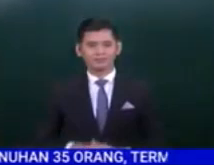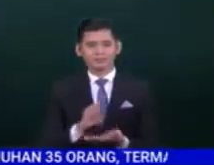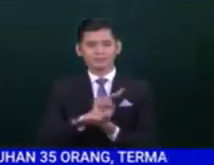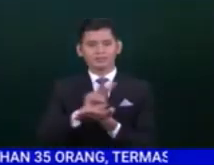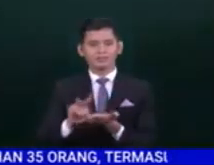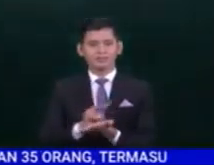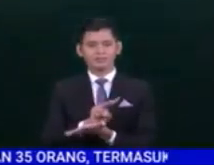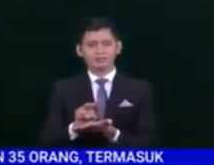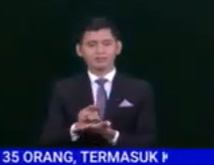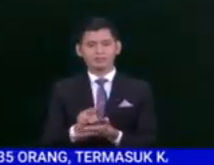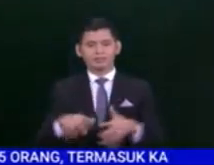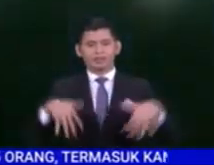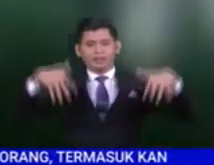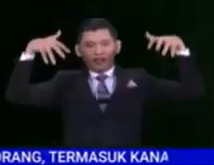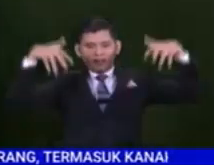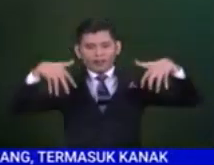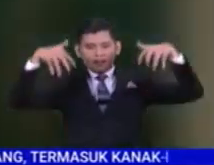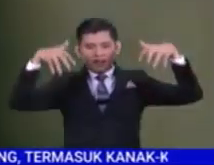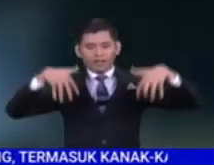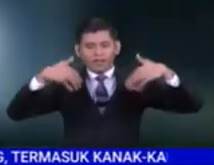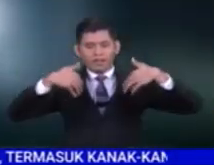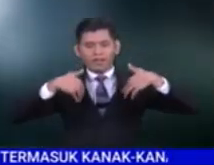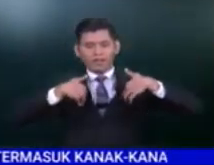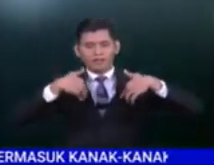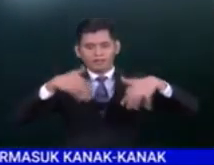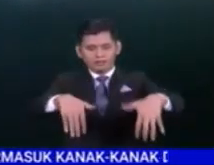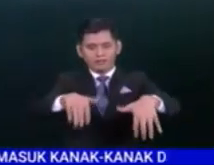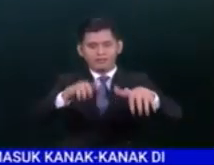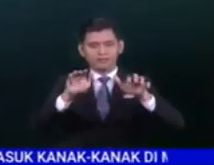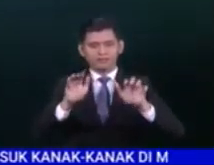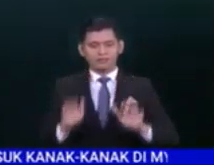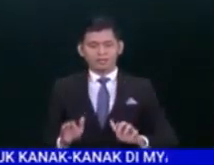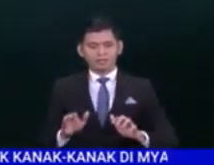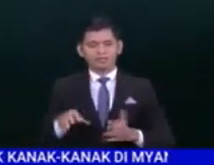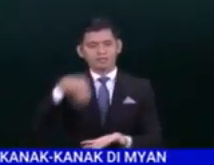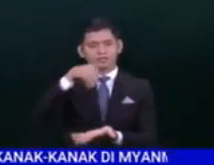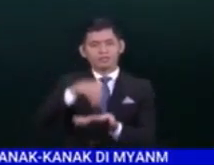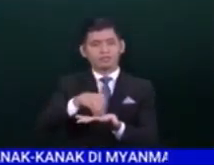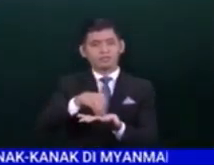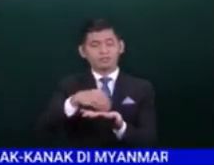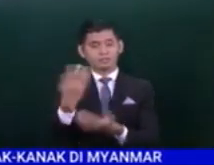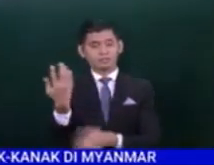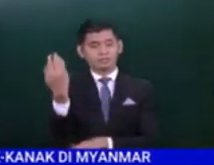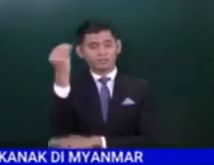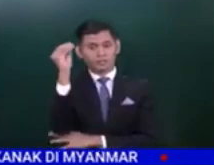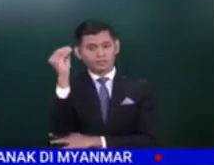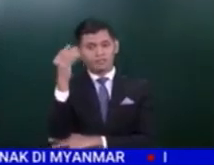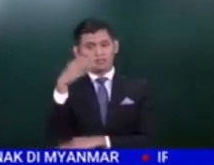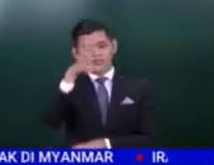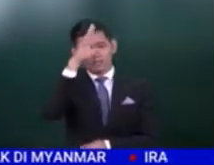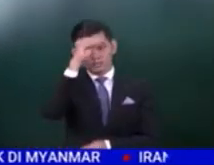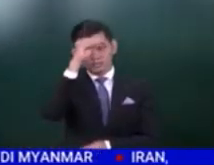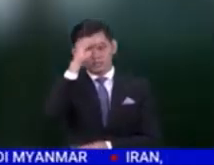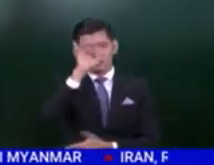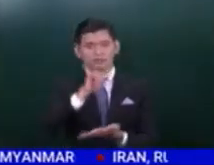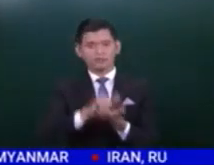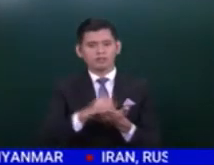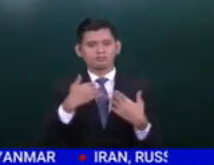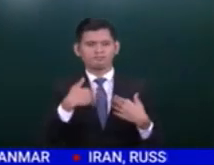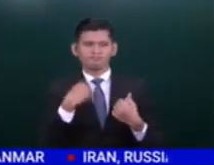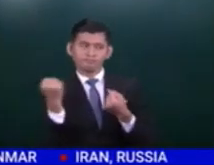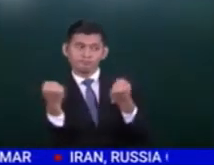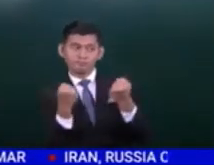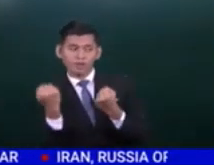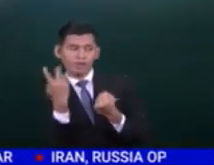Video Pontianak muncul di tanah perkuburan di Jakarta menjadi tular baru-baru ini. Video dirakam seorang lelaki sewaktu dia dalam perjalanan pulang